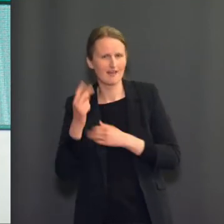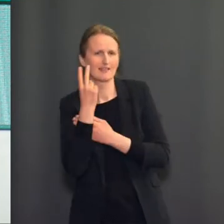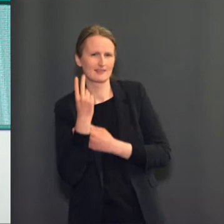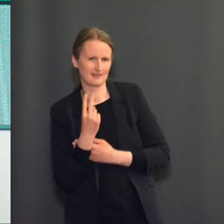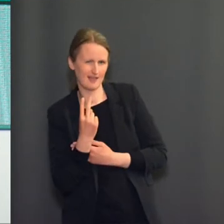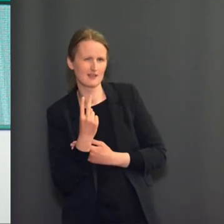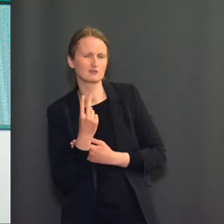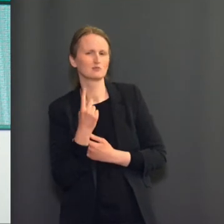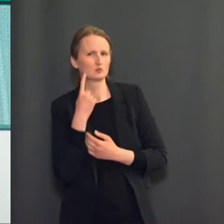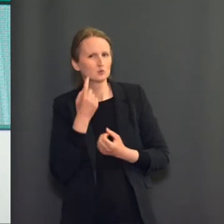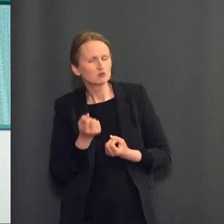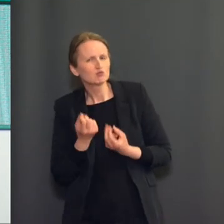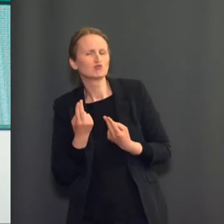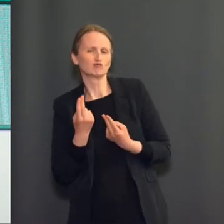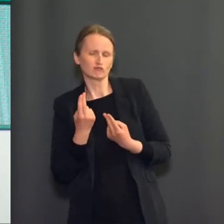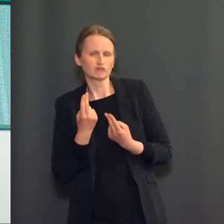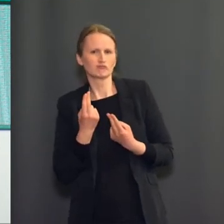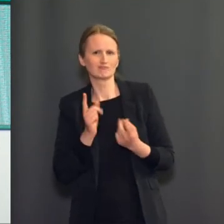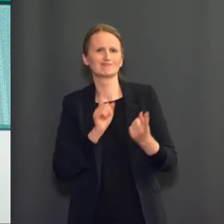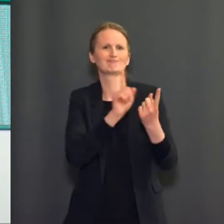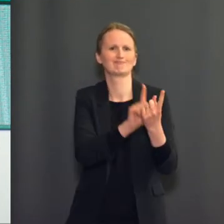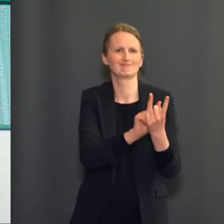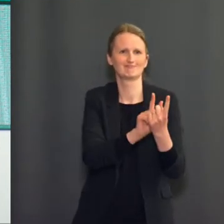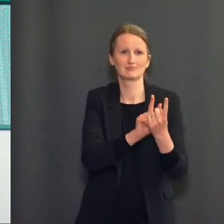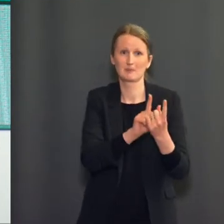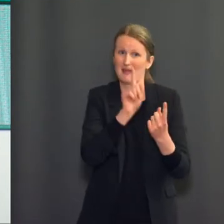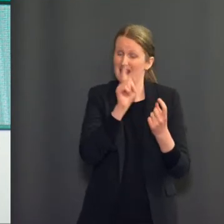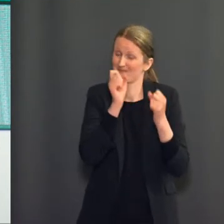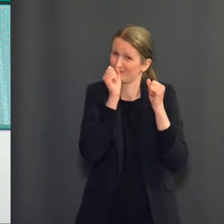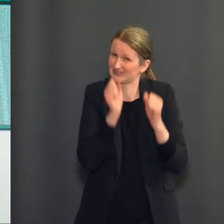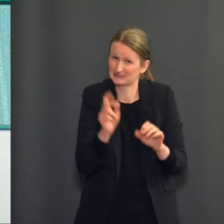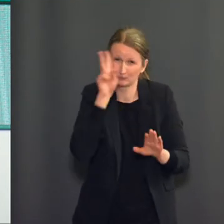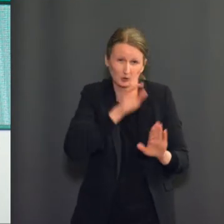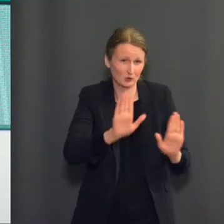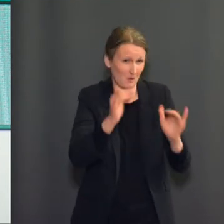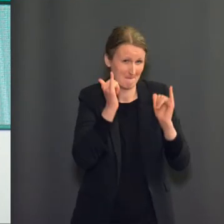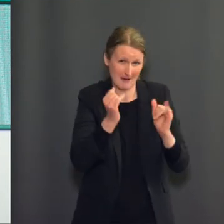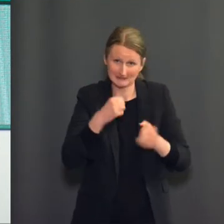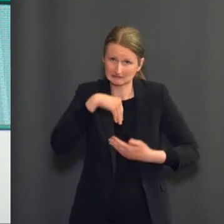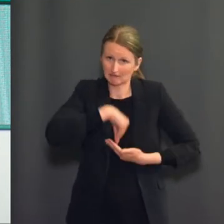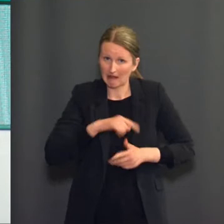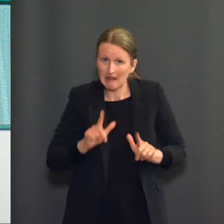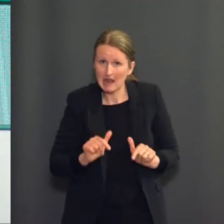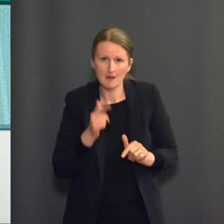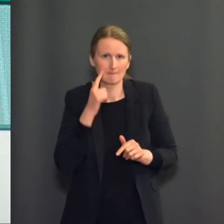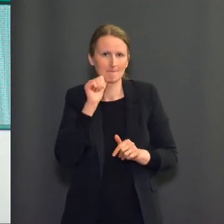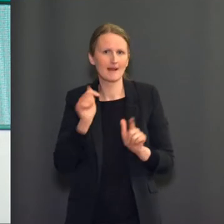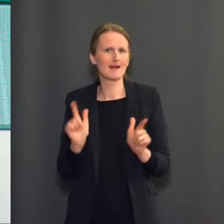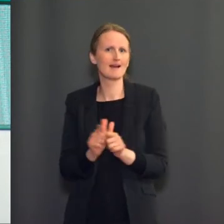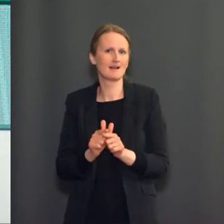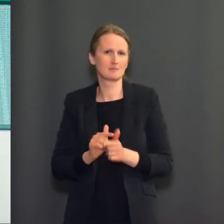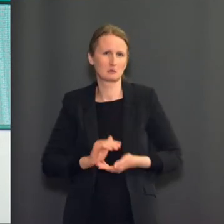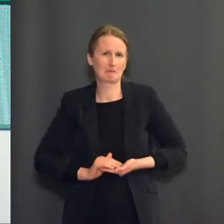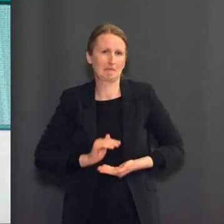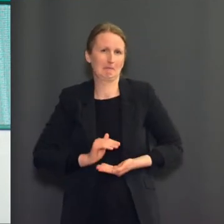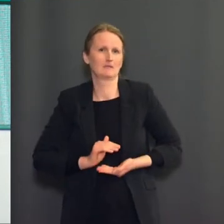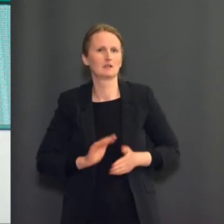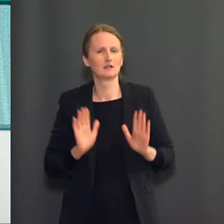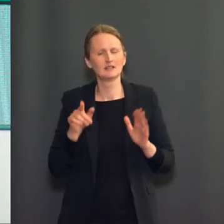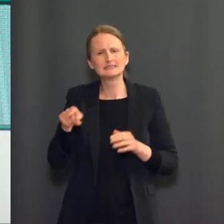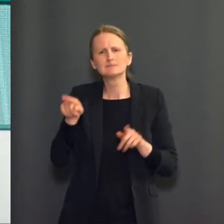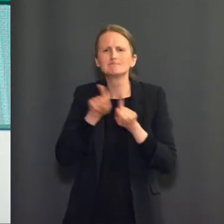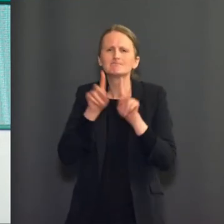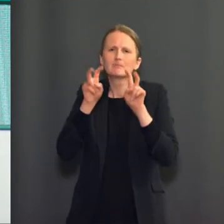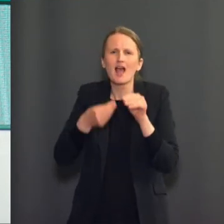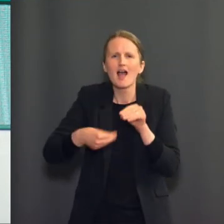ceux-ci. Un autotest offre donc une précaution supplémentaire. Si vous présentez par contre